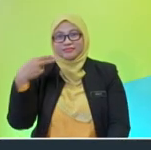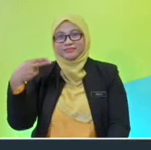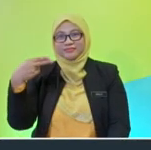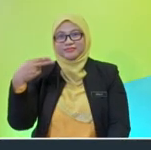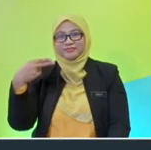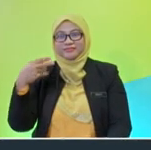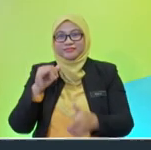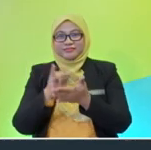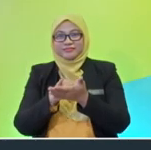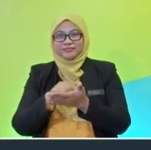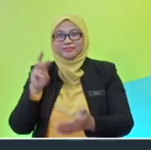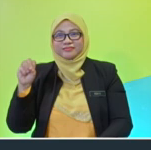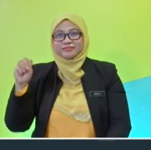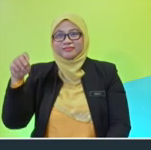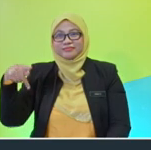Majapahit